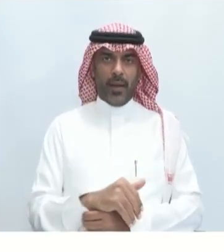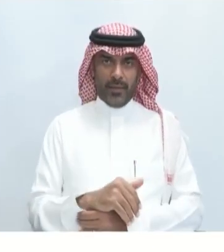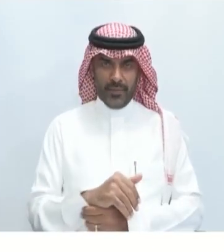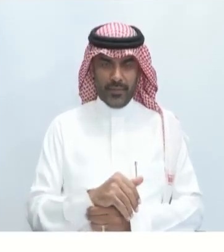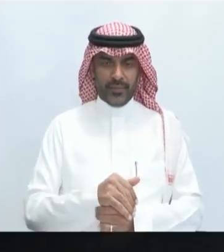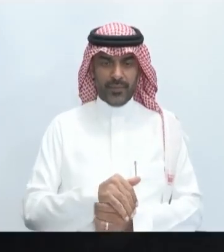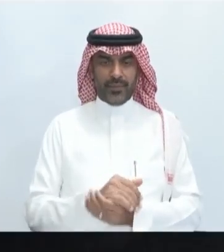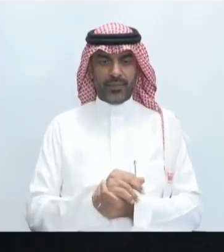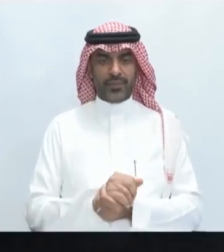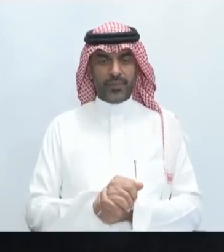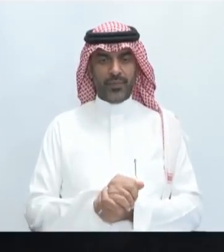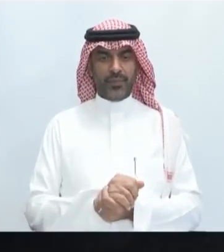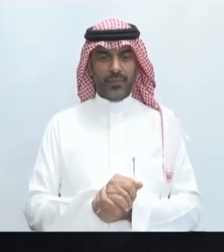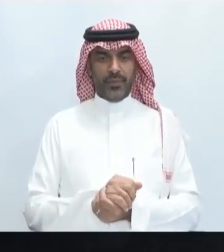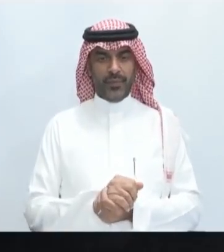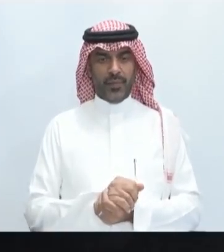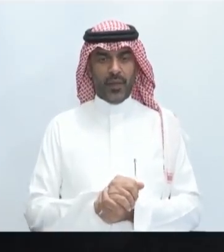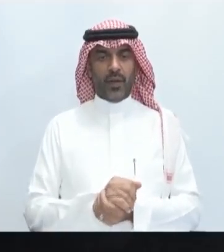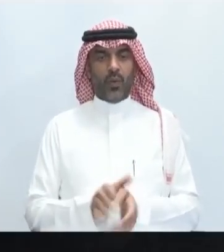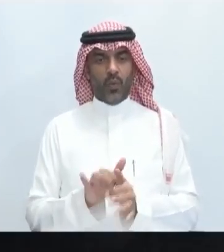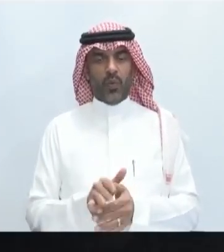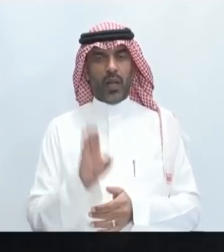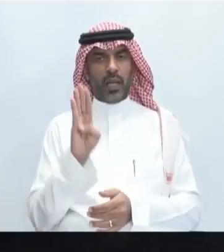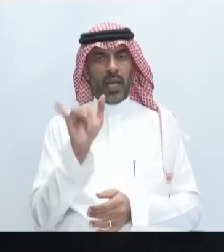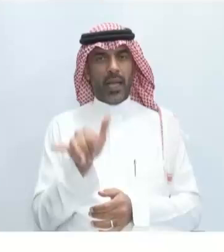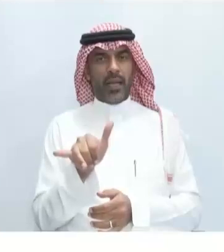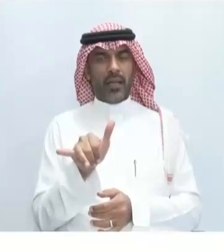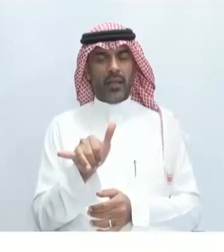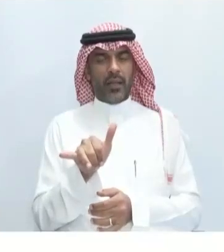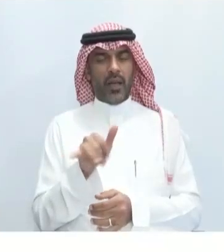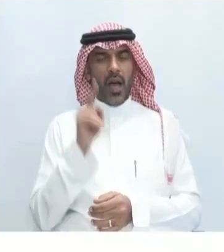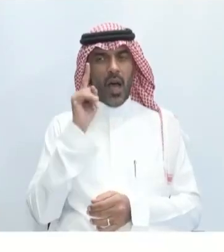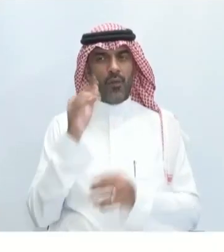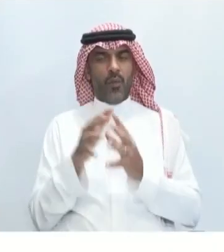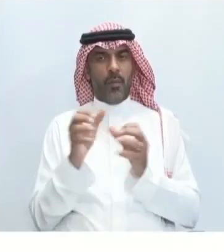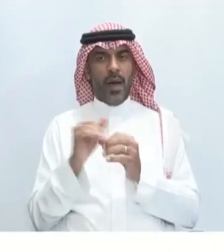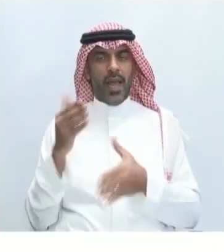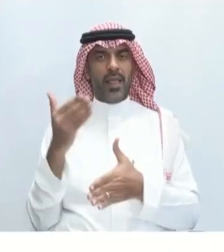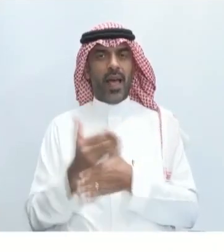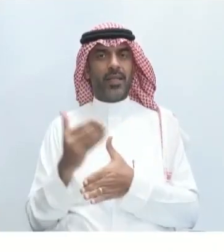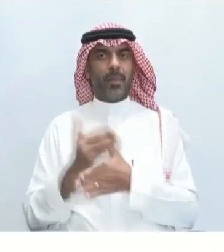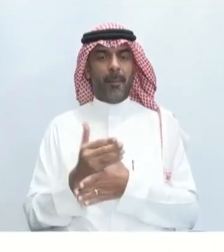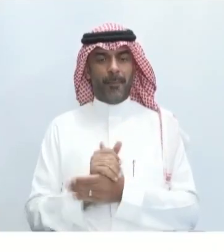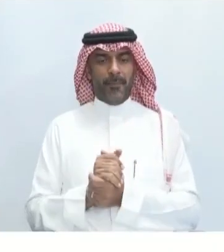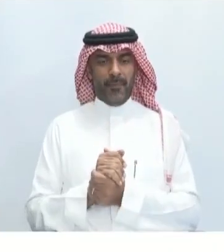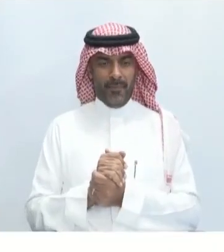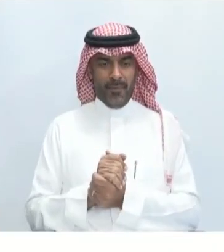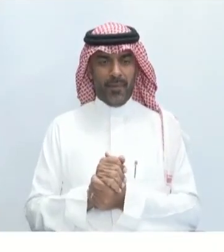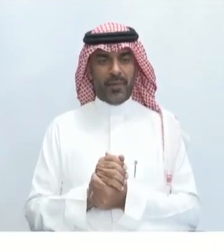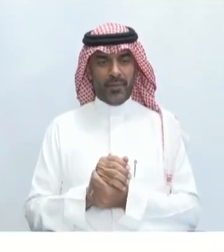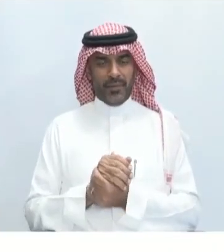النسيان في المستقبل وكي ابتسم كي تزيد هذا الحرف افاد